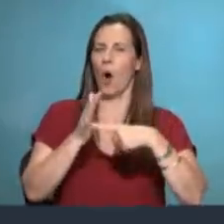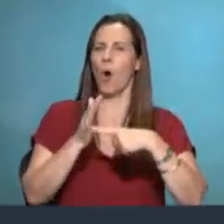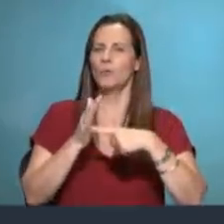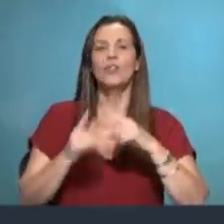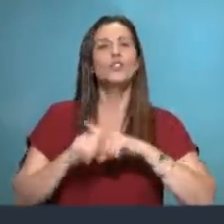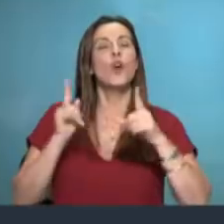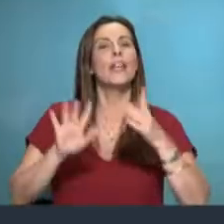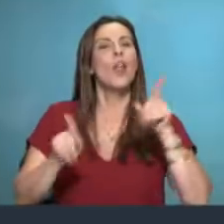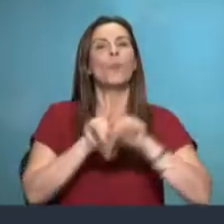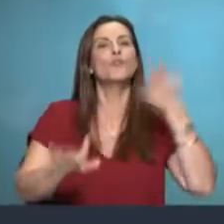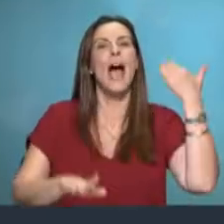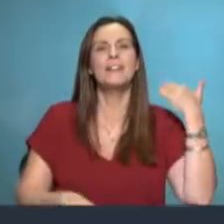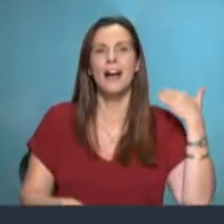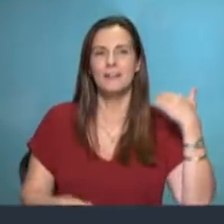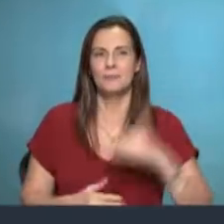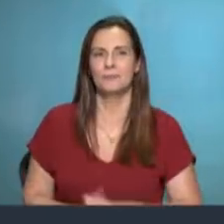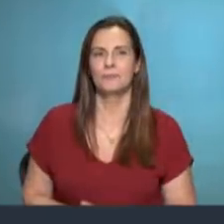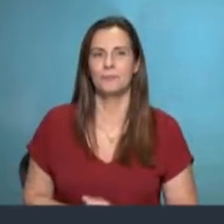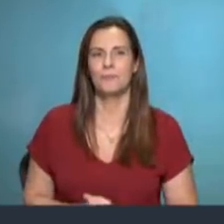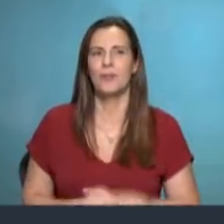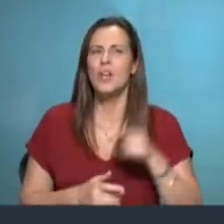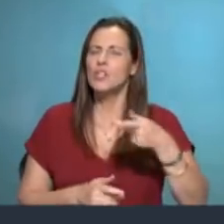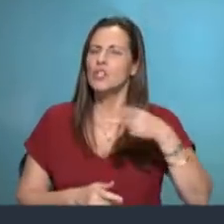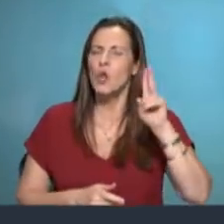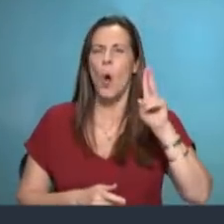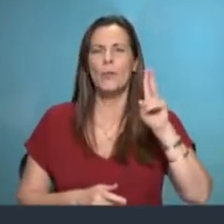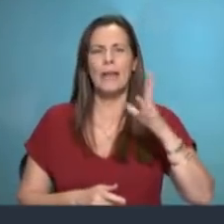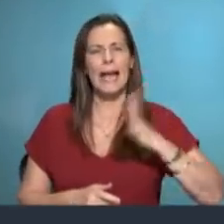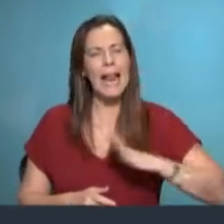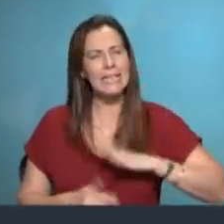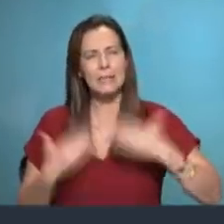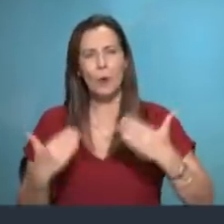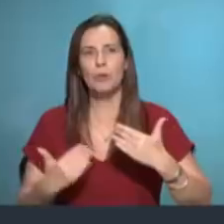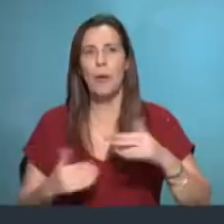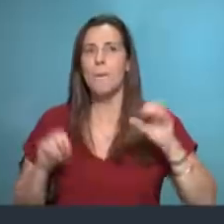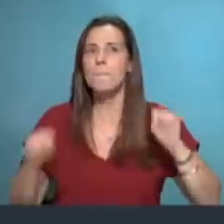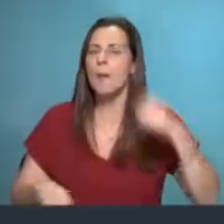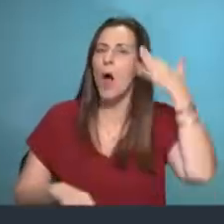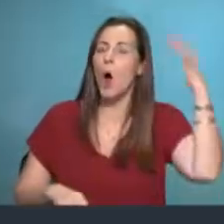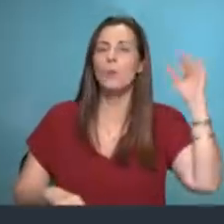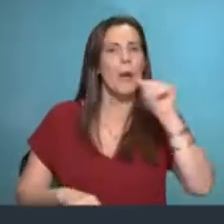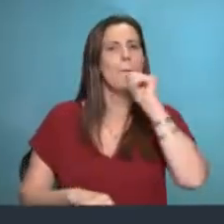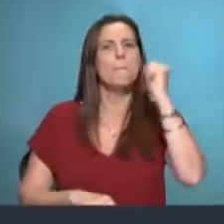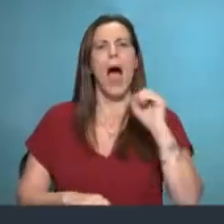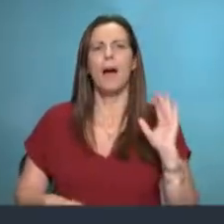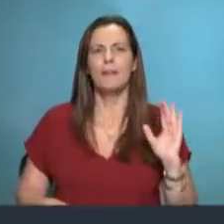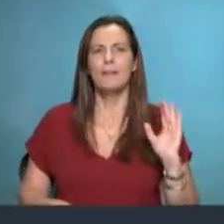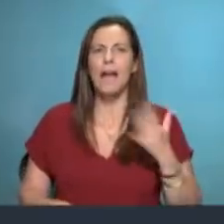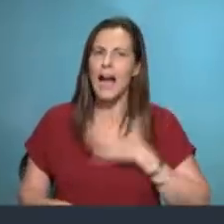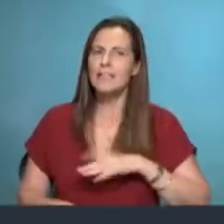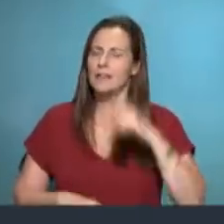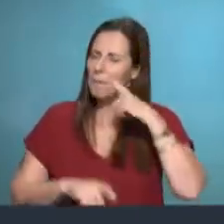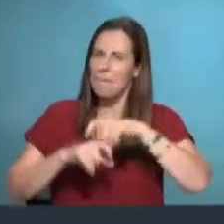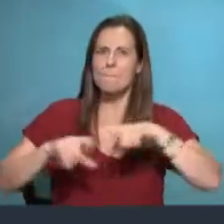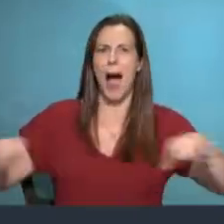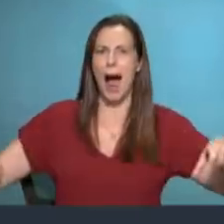ששונה ממה שהיה. הסגנון הוא יותר קלאסי, מודרני. בעל הבית, חלום שלו זה היה בר. כן. רציתי שהבר יהיה